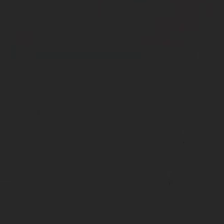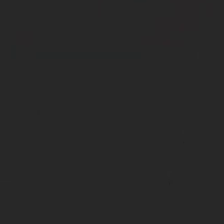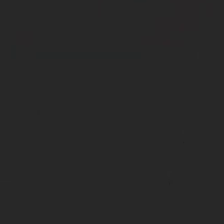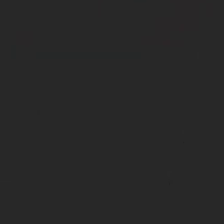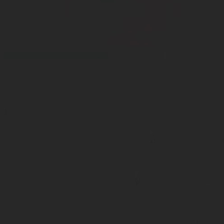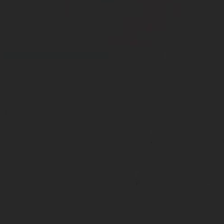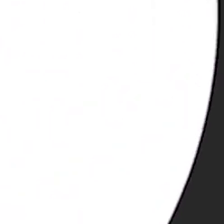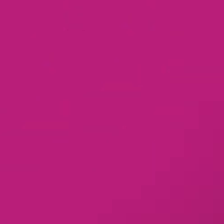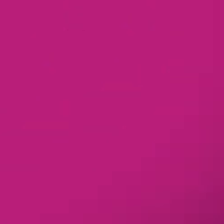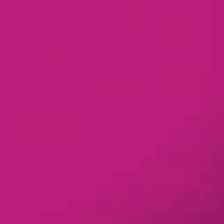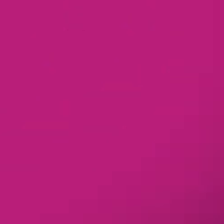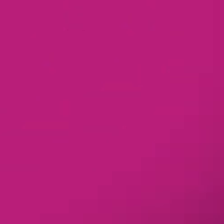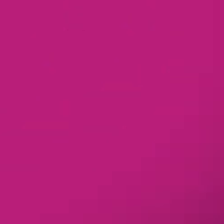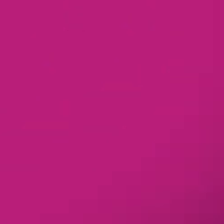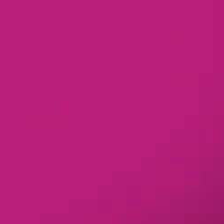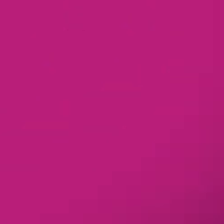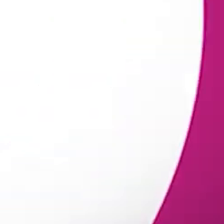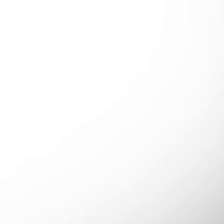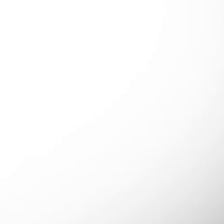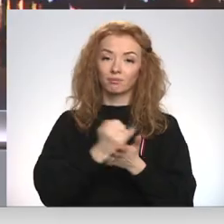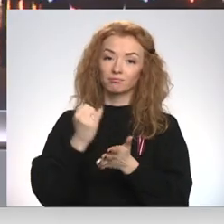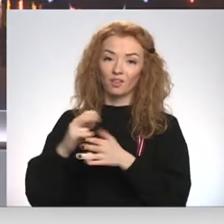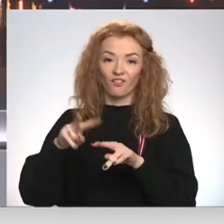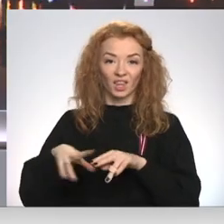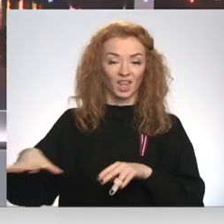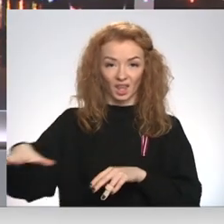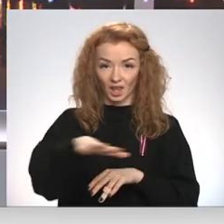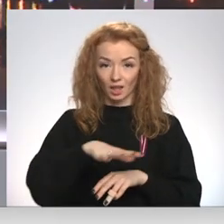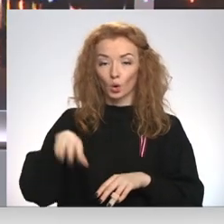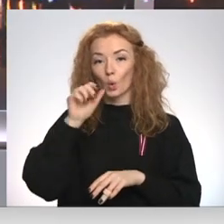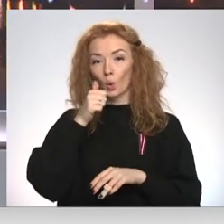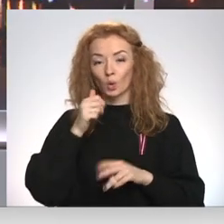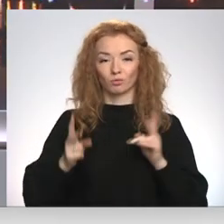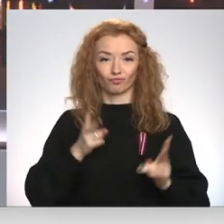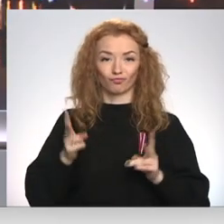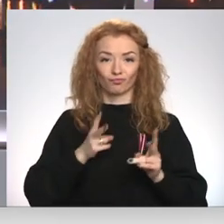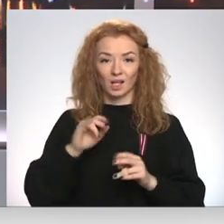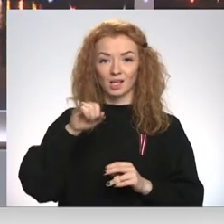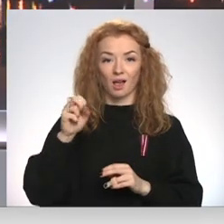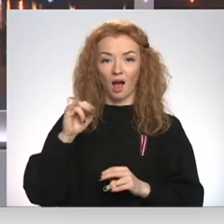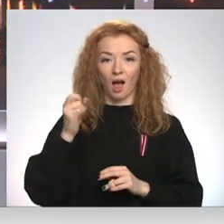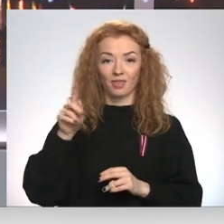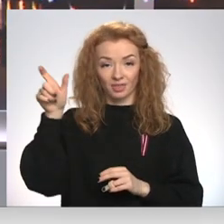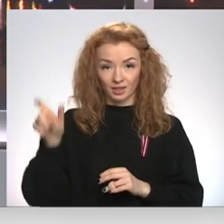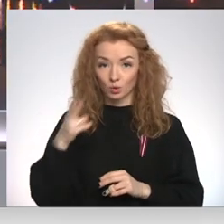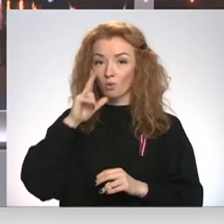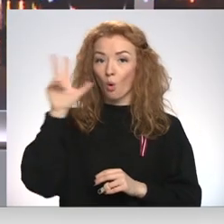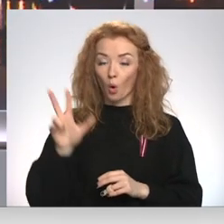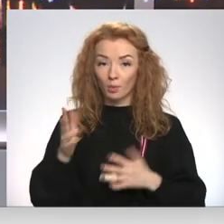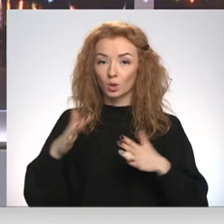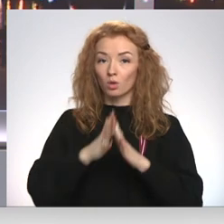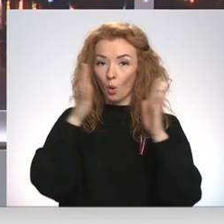Re! Viss ēters ir te! Ūdens sporta entuziasts Jānis Vilcēns no Daugavpils jau daudzus